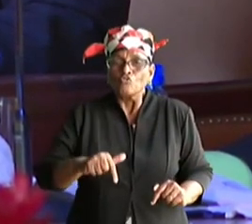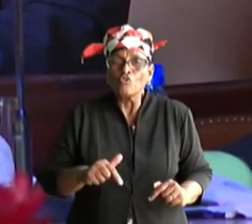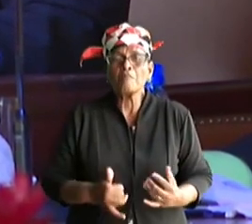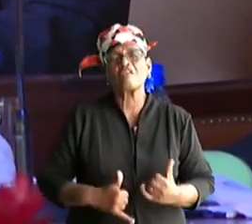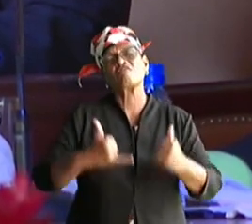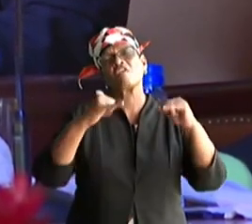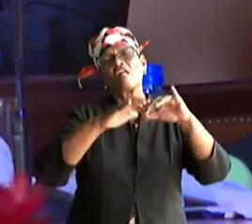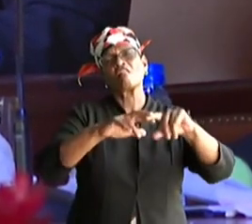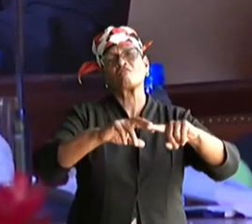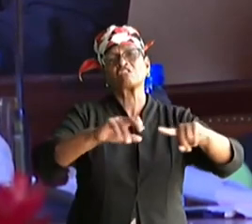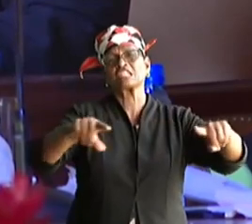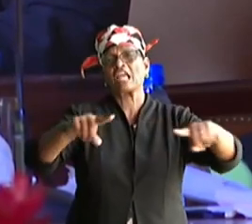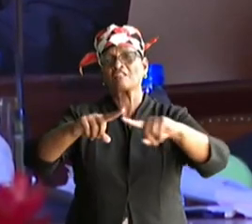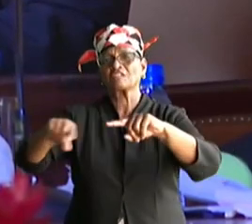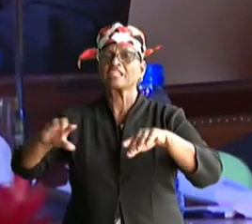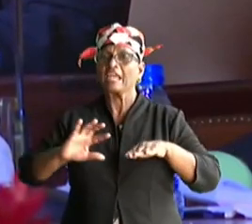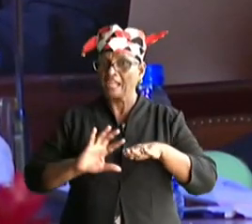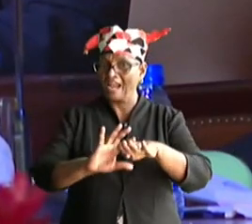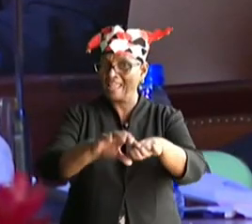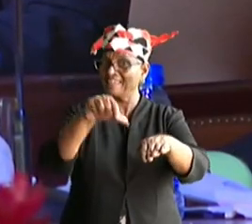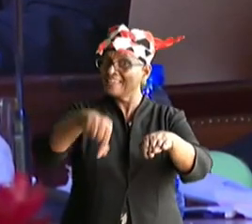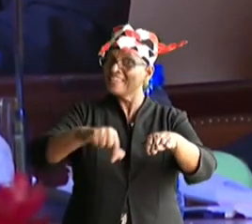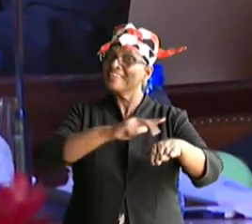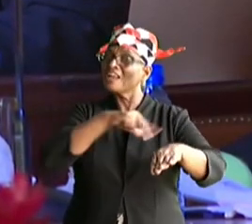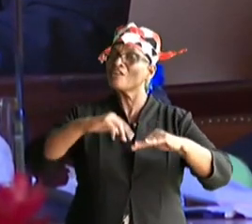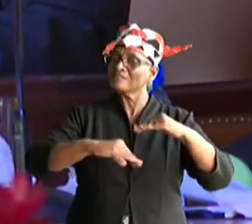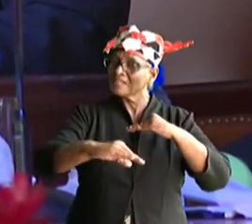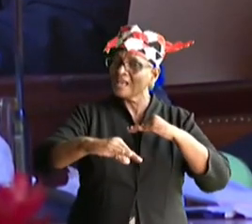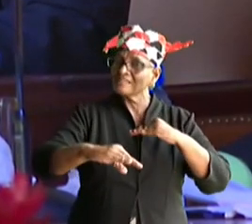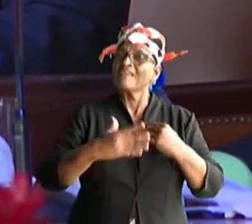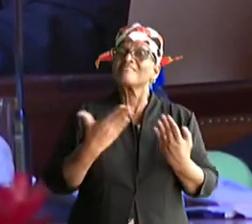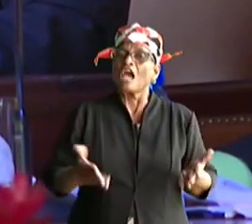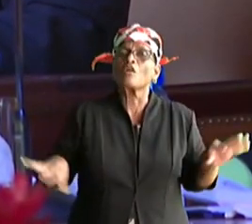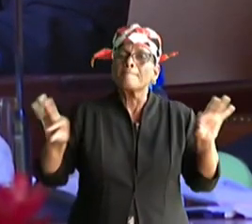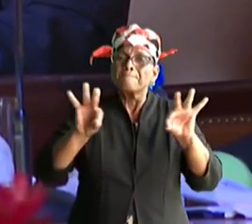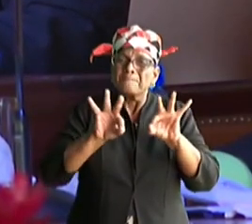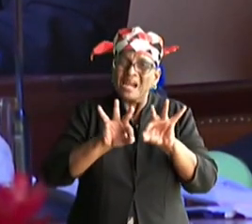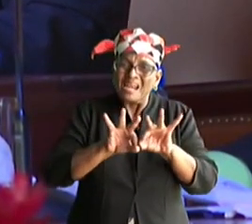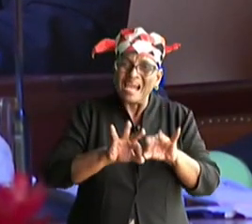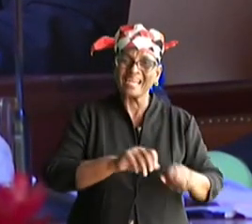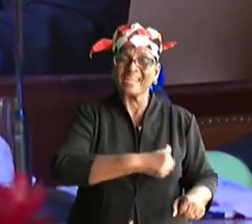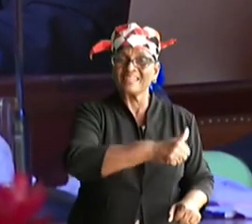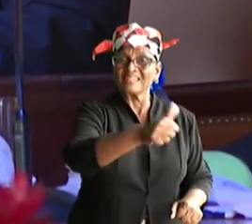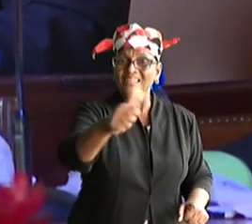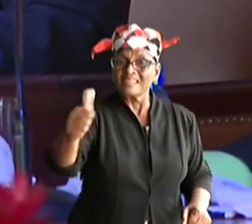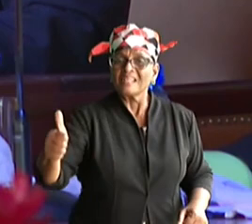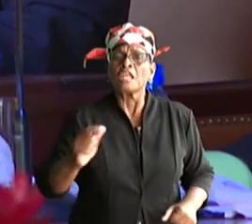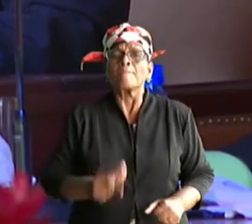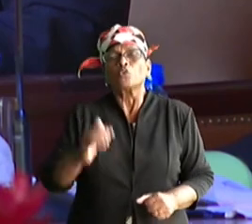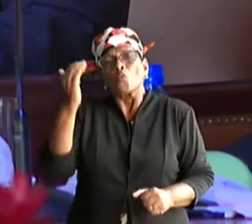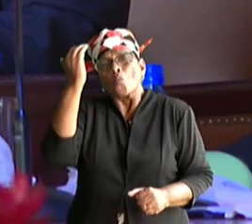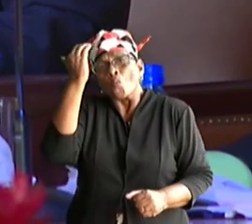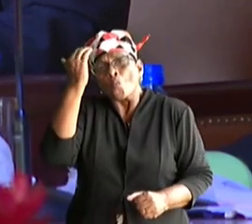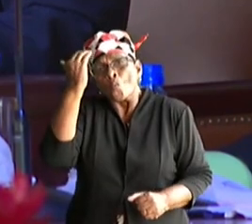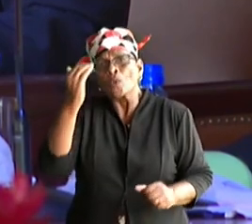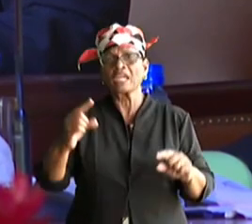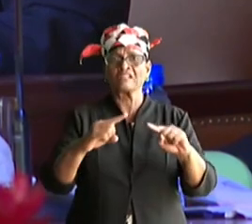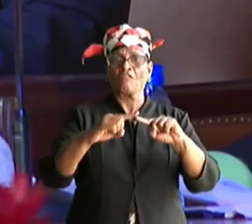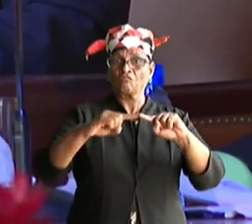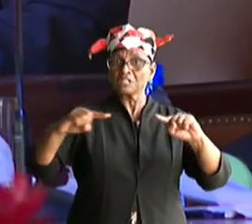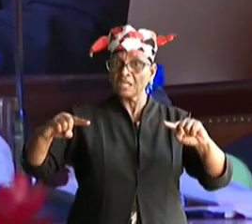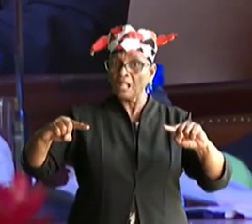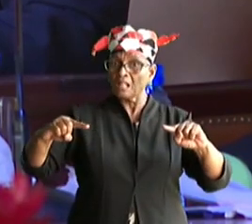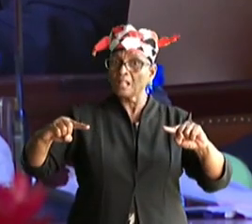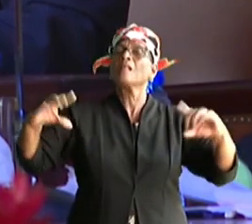verscheidenheid leiding geven aan ons land, is het van eminent belang dat iedereen beseft dat we als een verschil willen